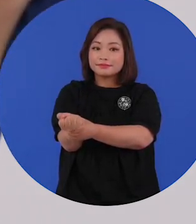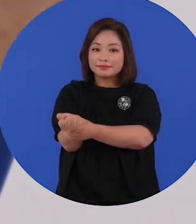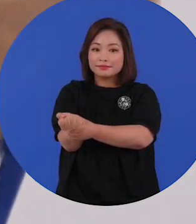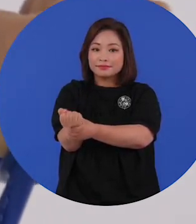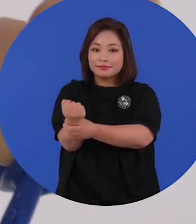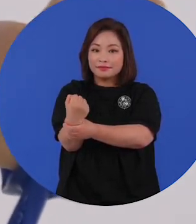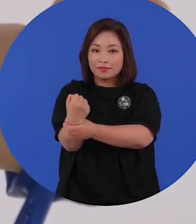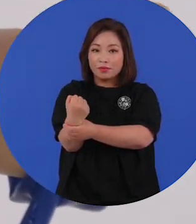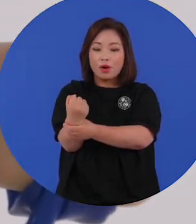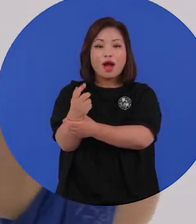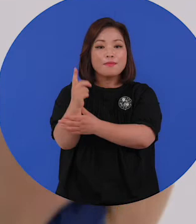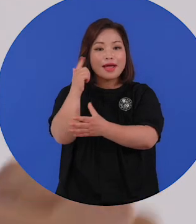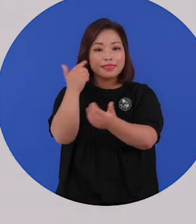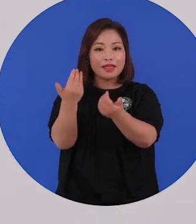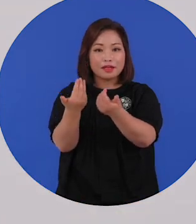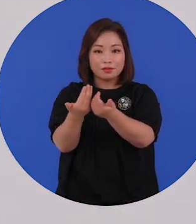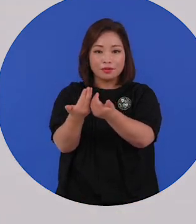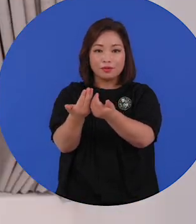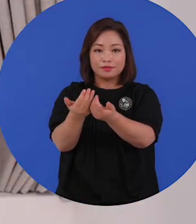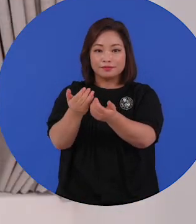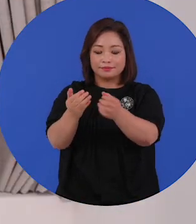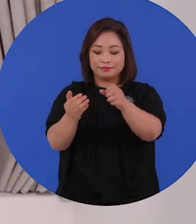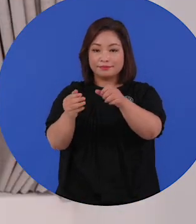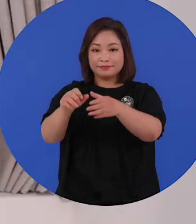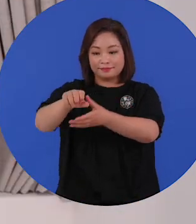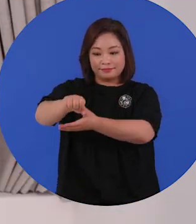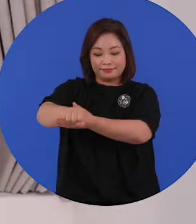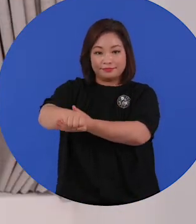손목을 뒤집어 똑같이 실시해줍니다.